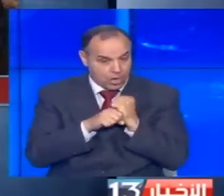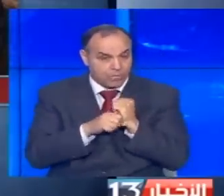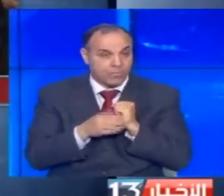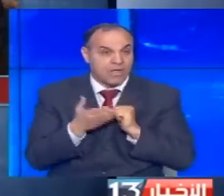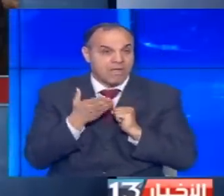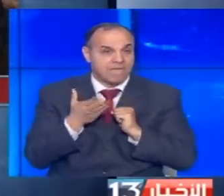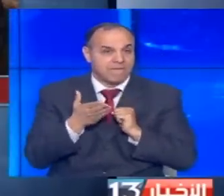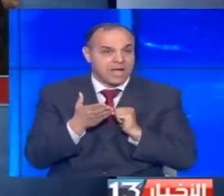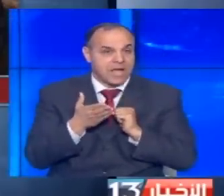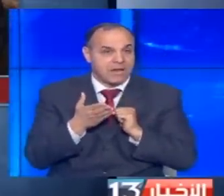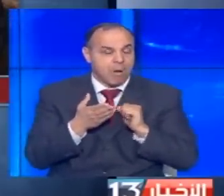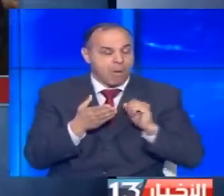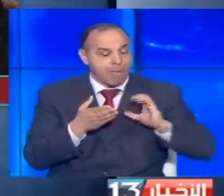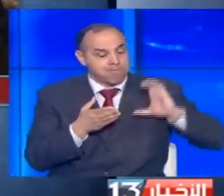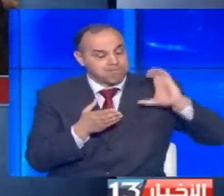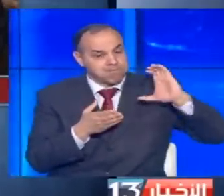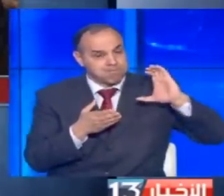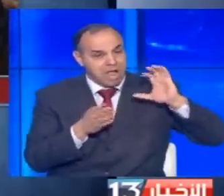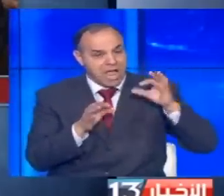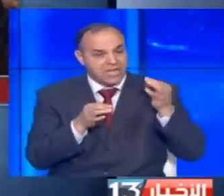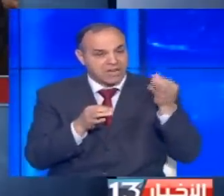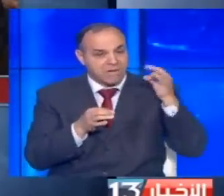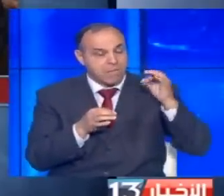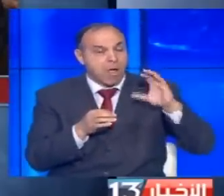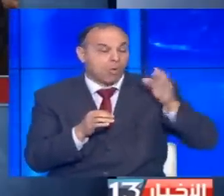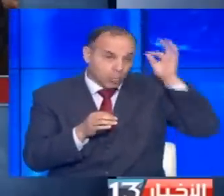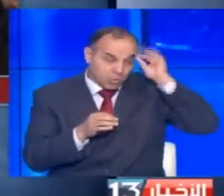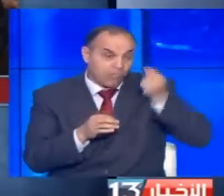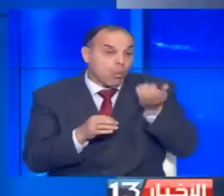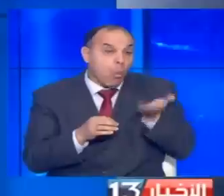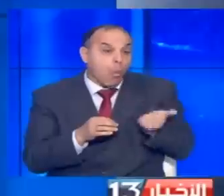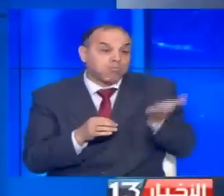نسبه التضخم ست فوق العشره بالمائه